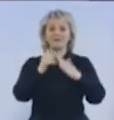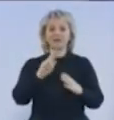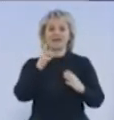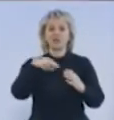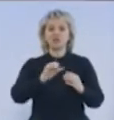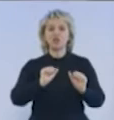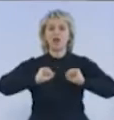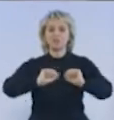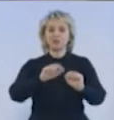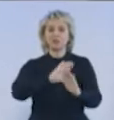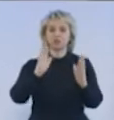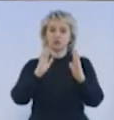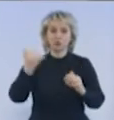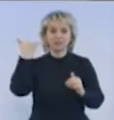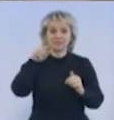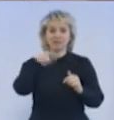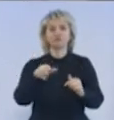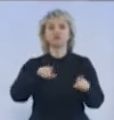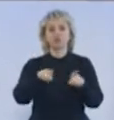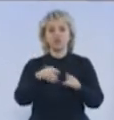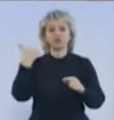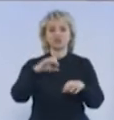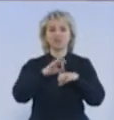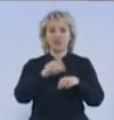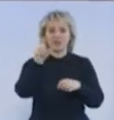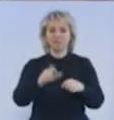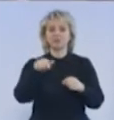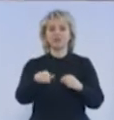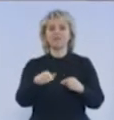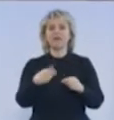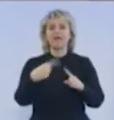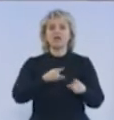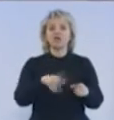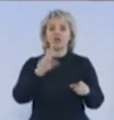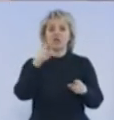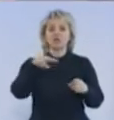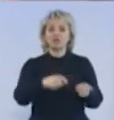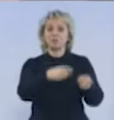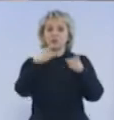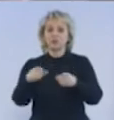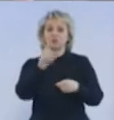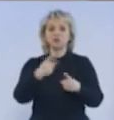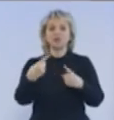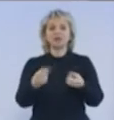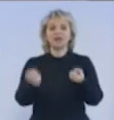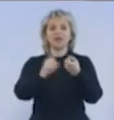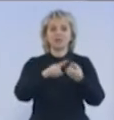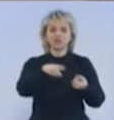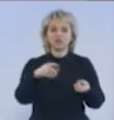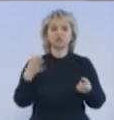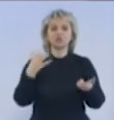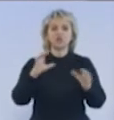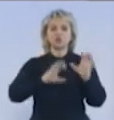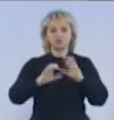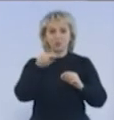клещей оберегает не только скот, но и животноводов. Клещи эмигрируют на людей, которые контактируют с ними. И